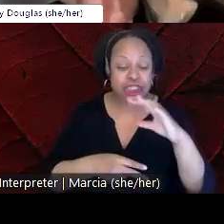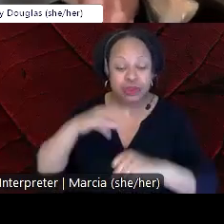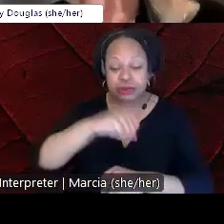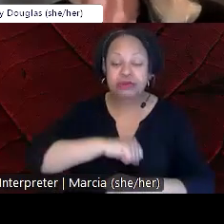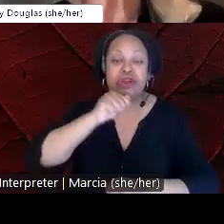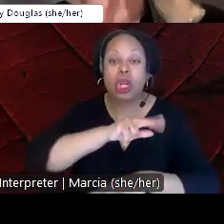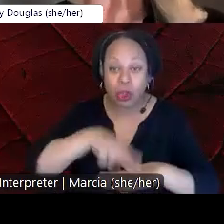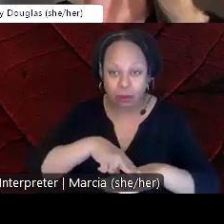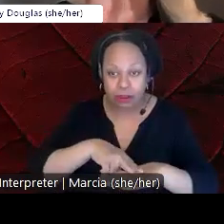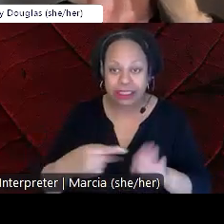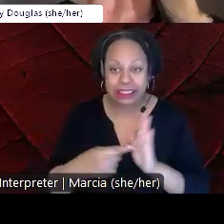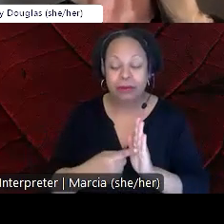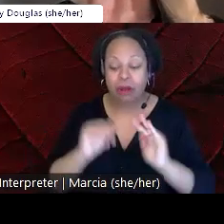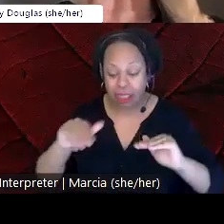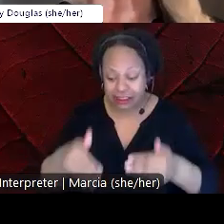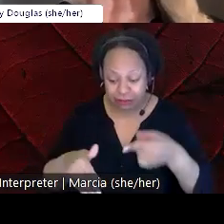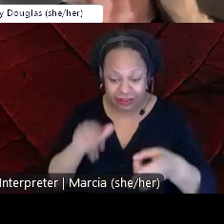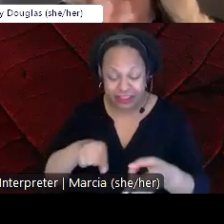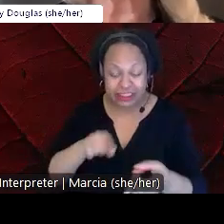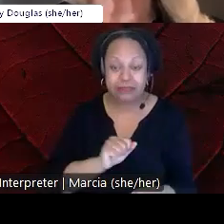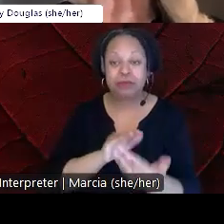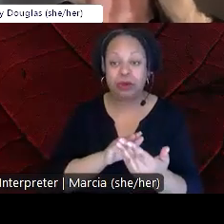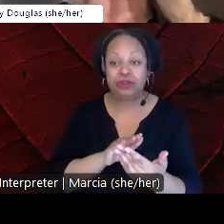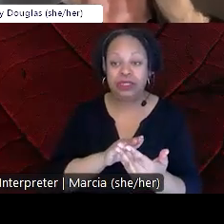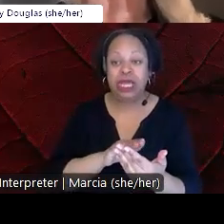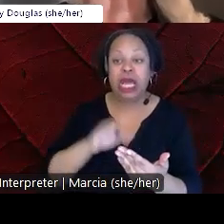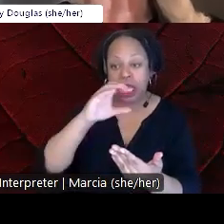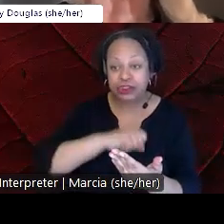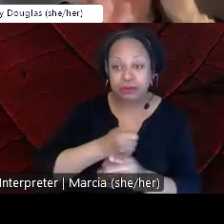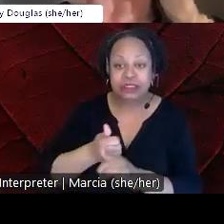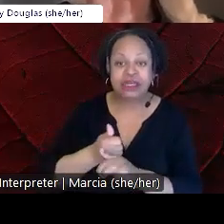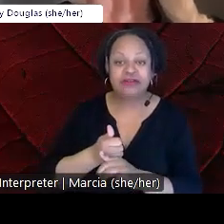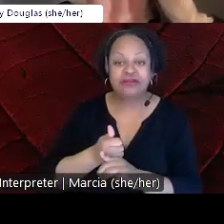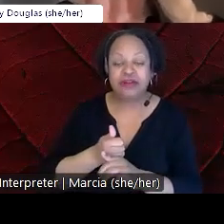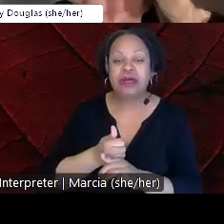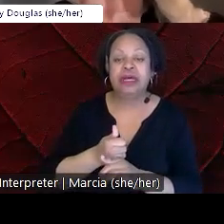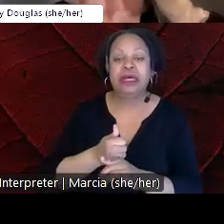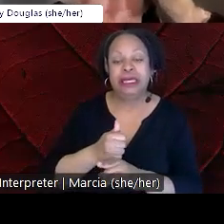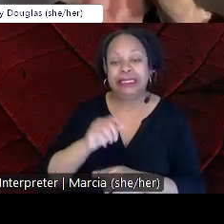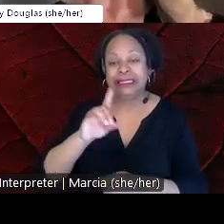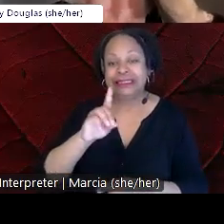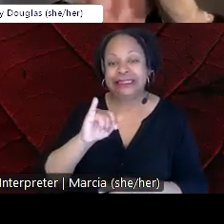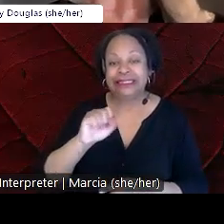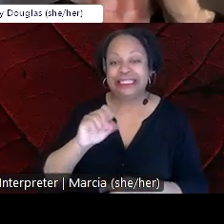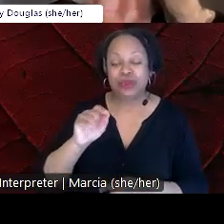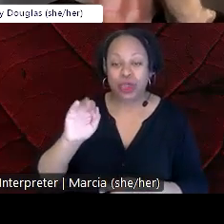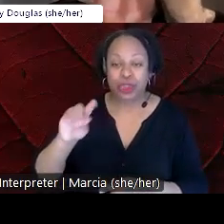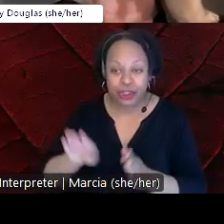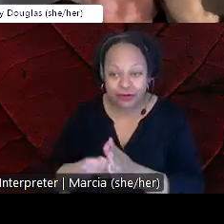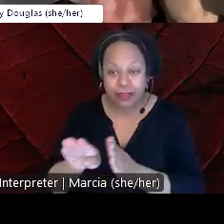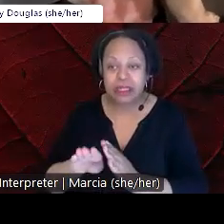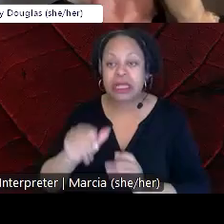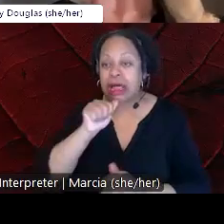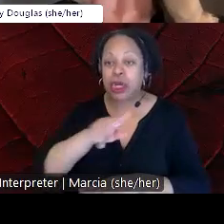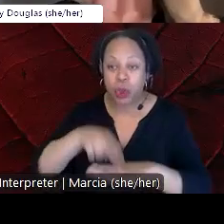anormale. Par exemple, l'autisme, dans ce paradigme, est développement anormal ou un